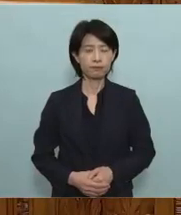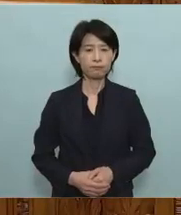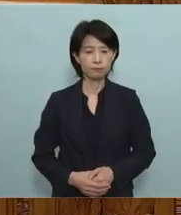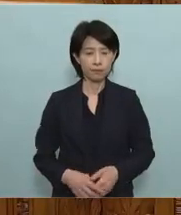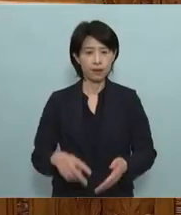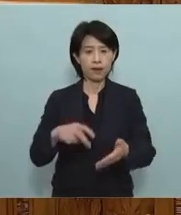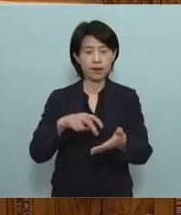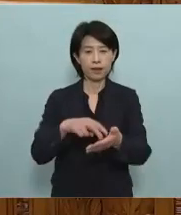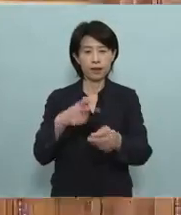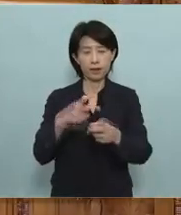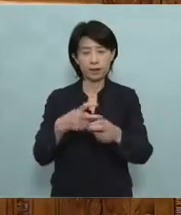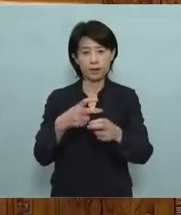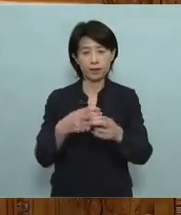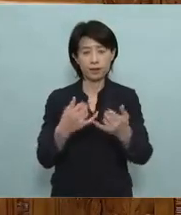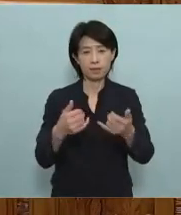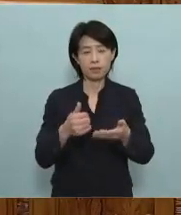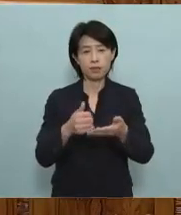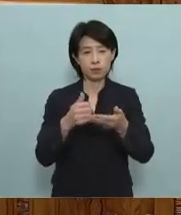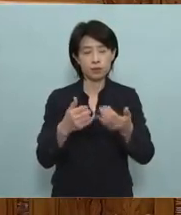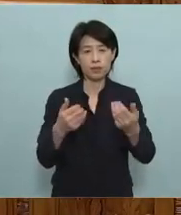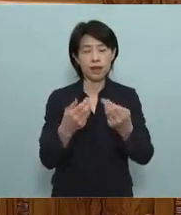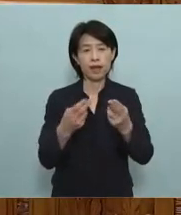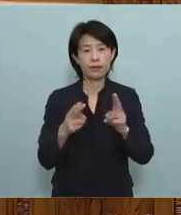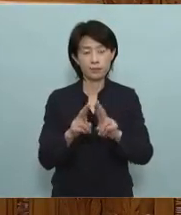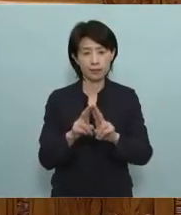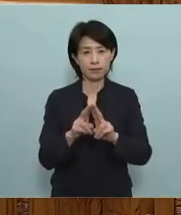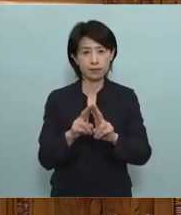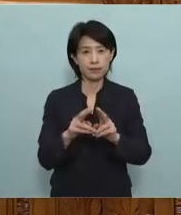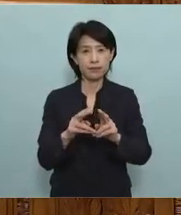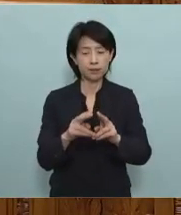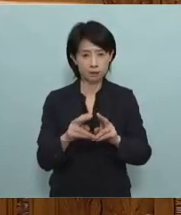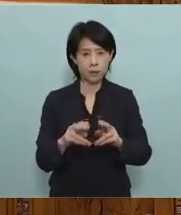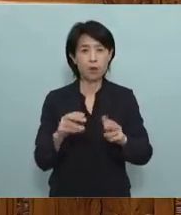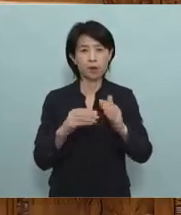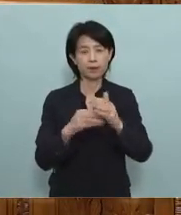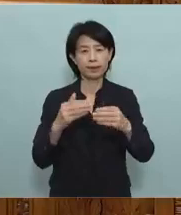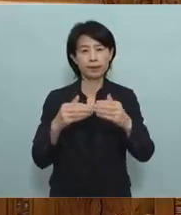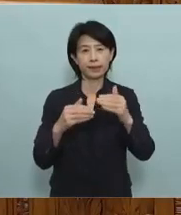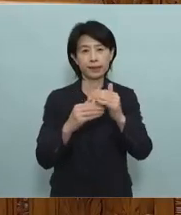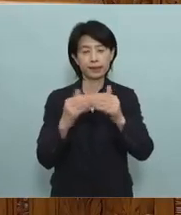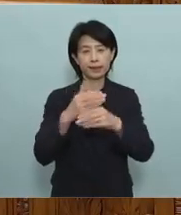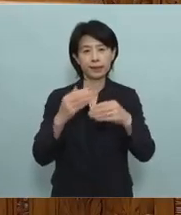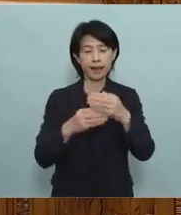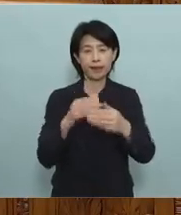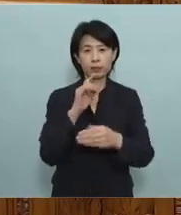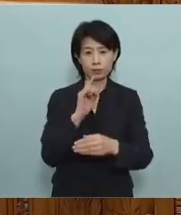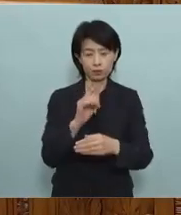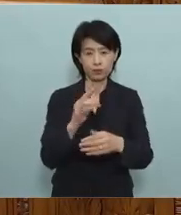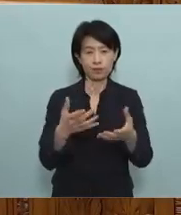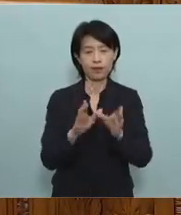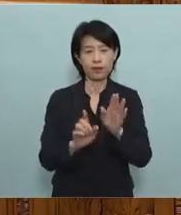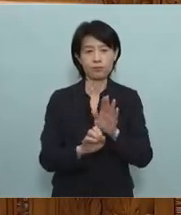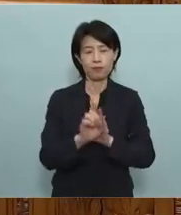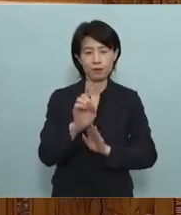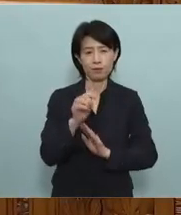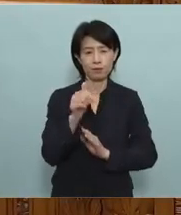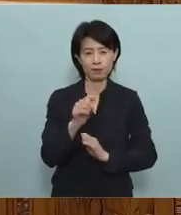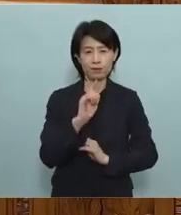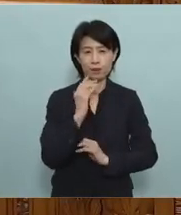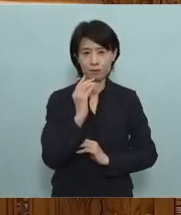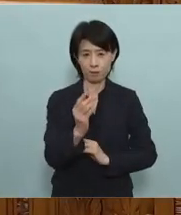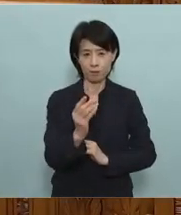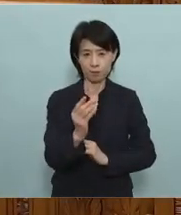立憲民主・社民の石垣のりこです。会派を代表して質問をいたします。総